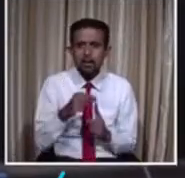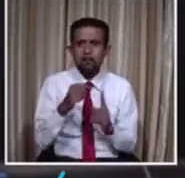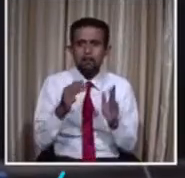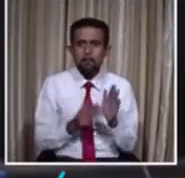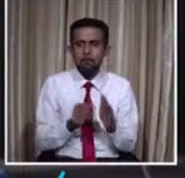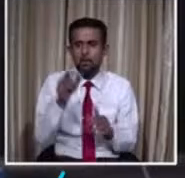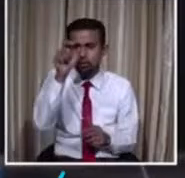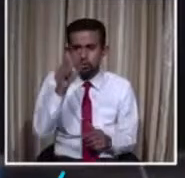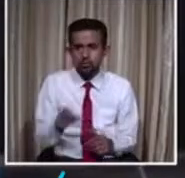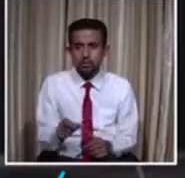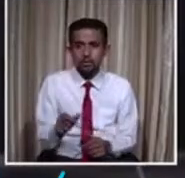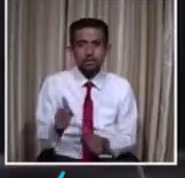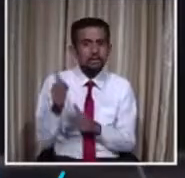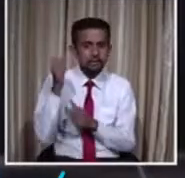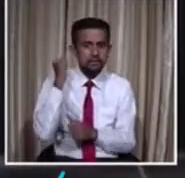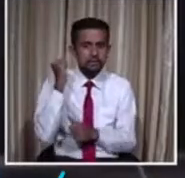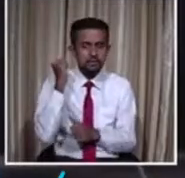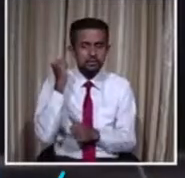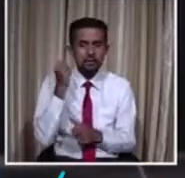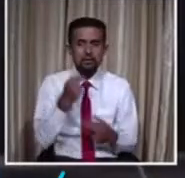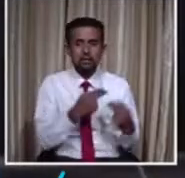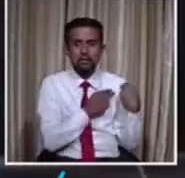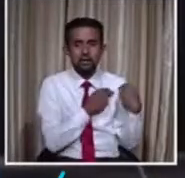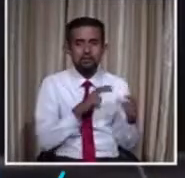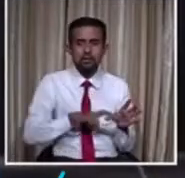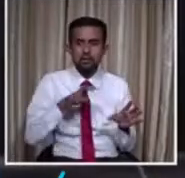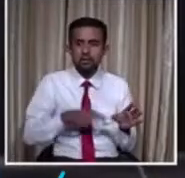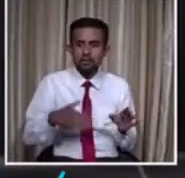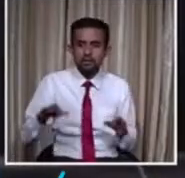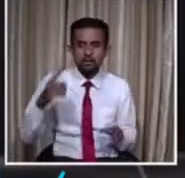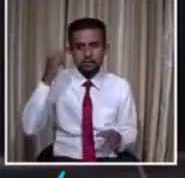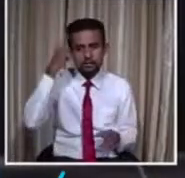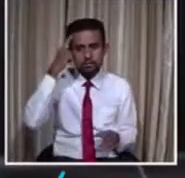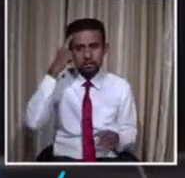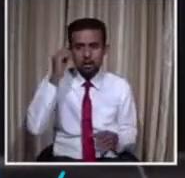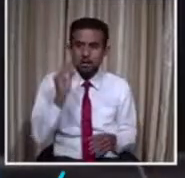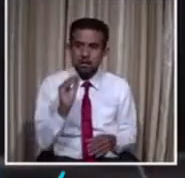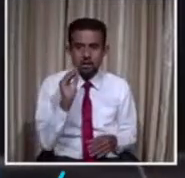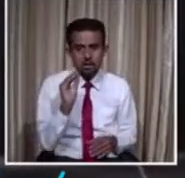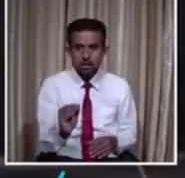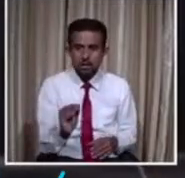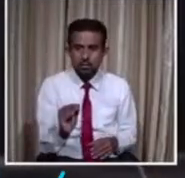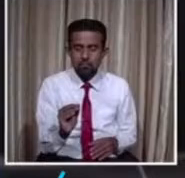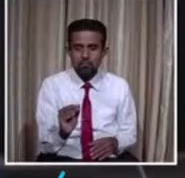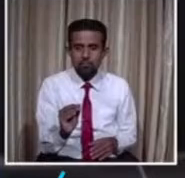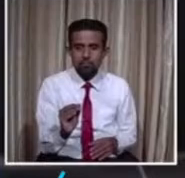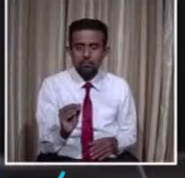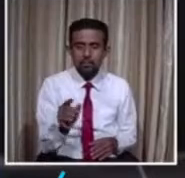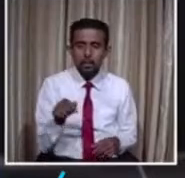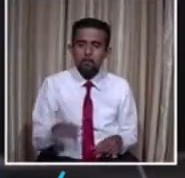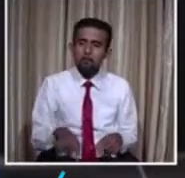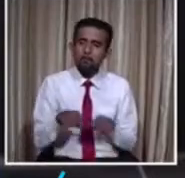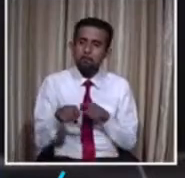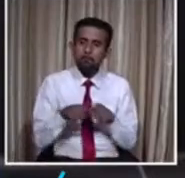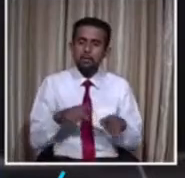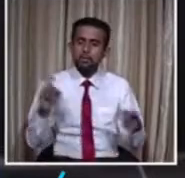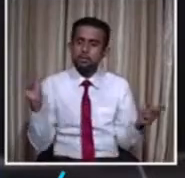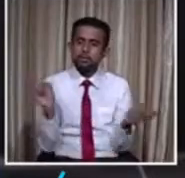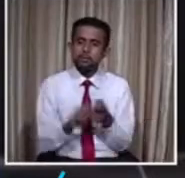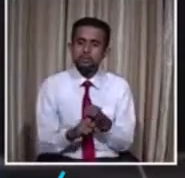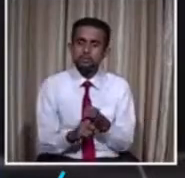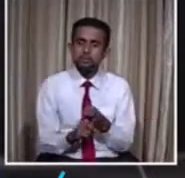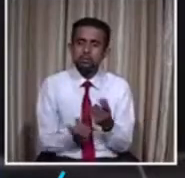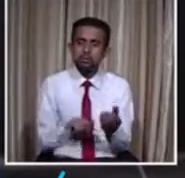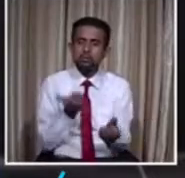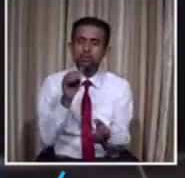tuma hitapu e tanaturen iwathwa yanna manasa hadagatta nam මේ විදිහේ ගැටුම්කාරී